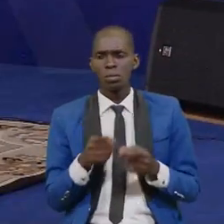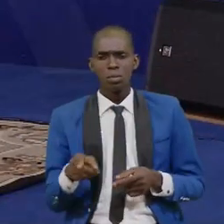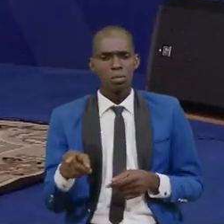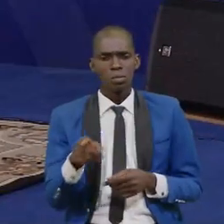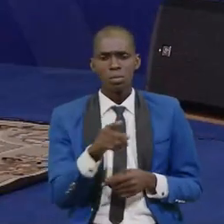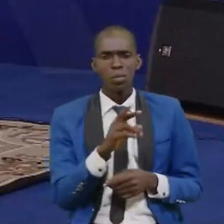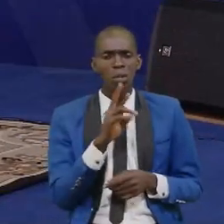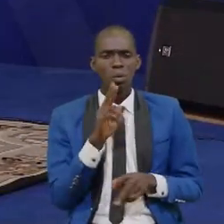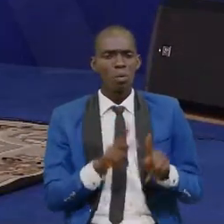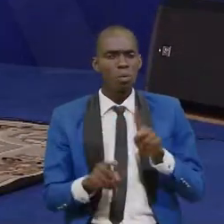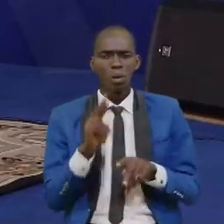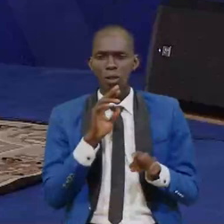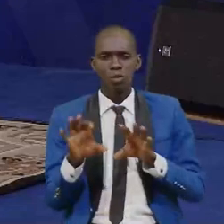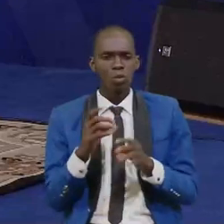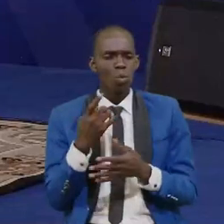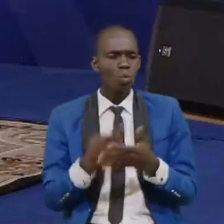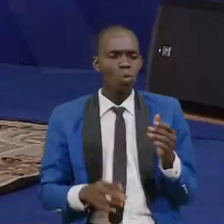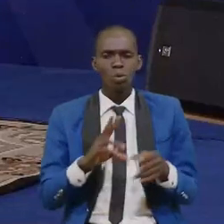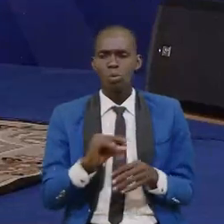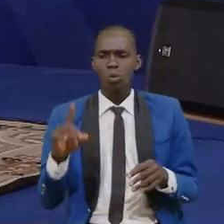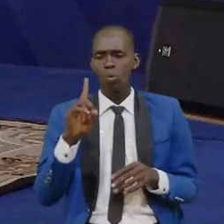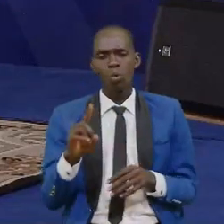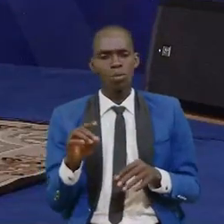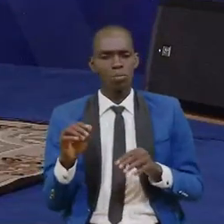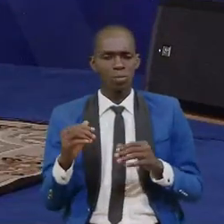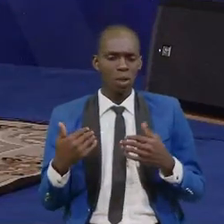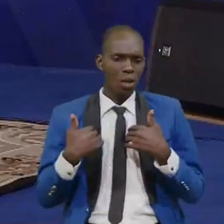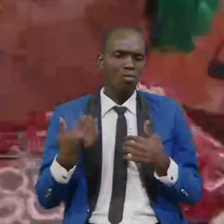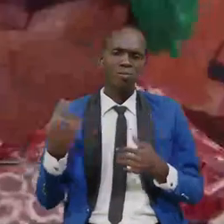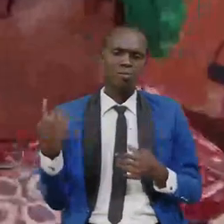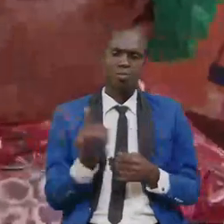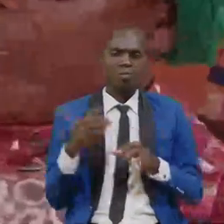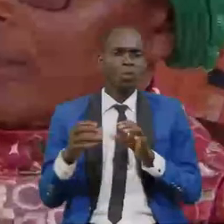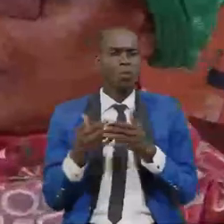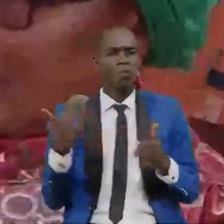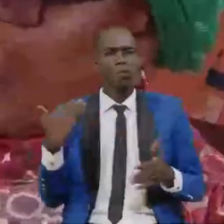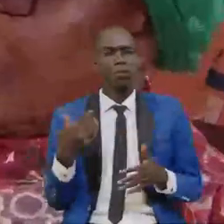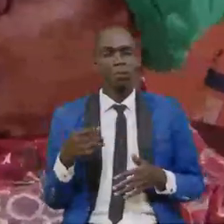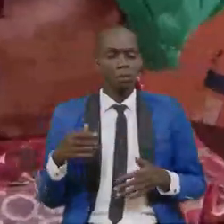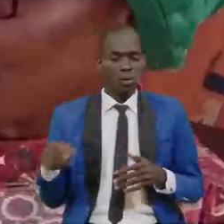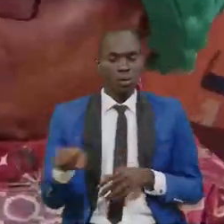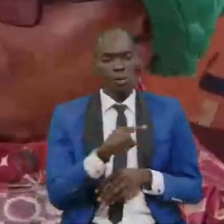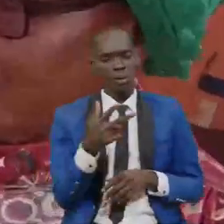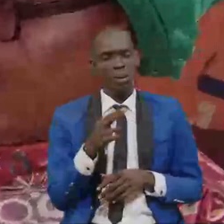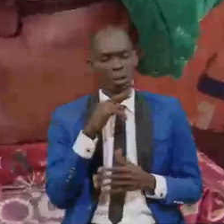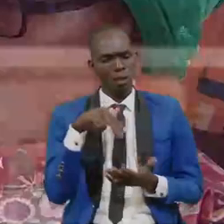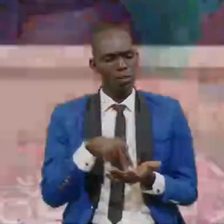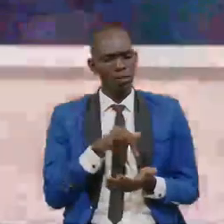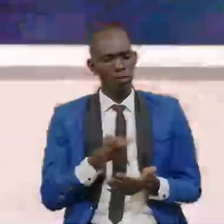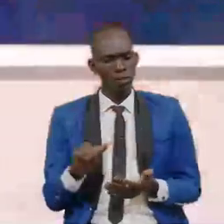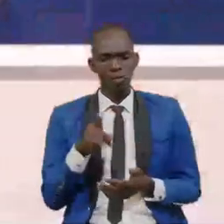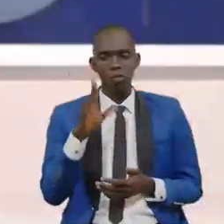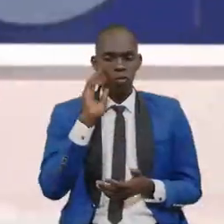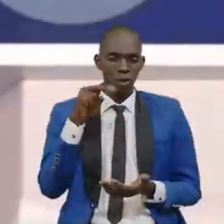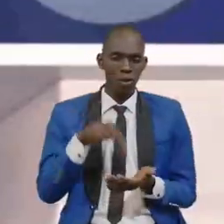Ces gens-là font ce que quelqu'un n'a jamais fait. Ils sont debout. Tu vas tenir. Ils marchent. Tu